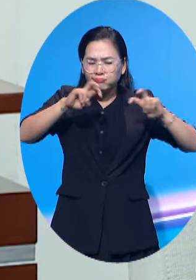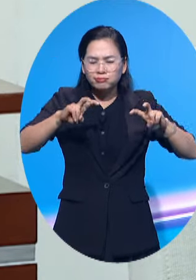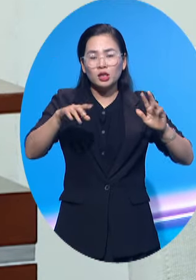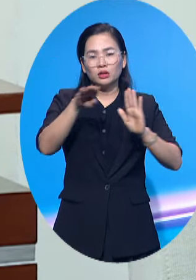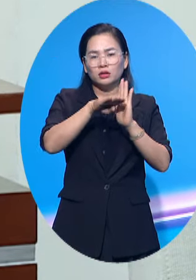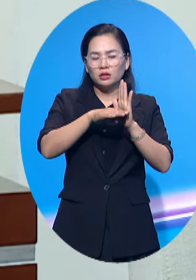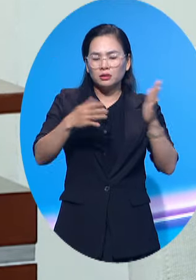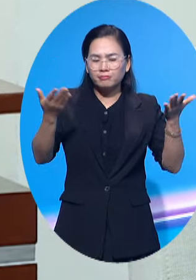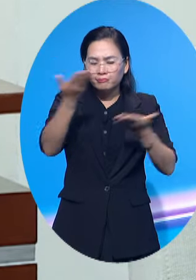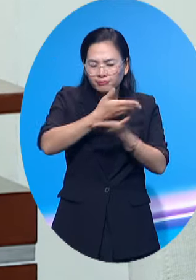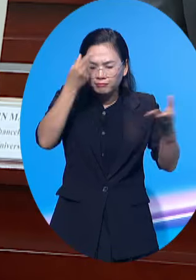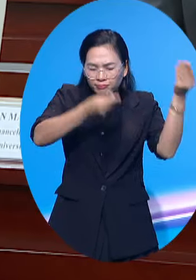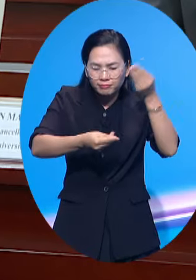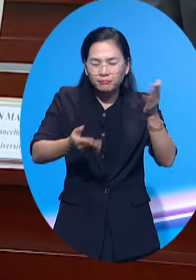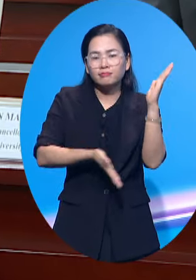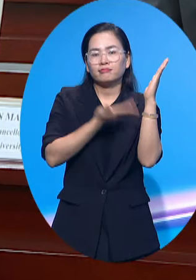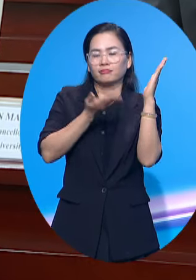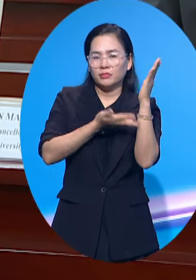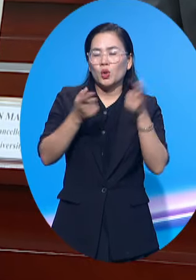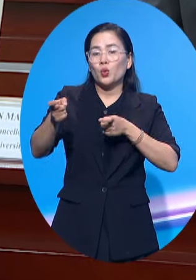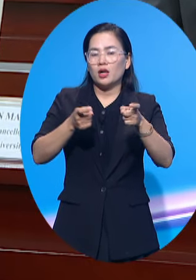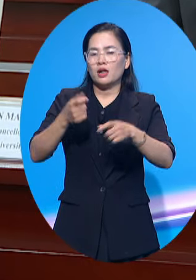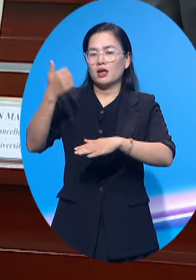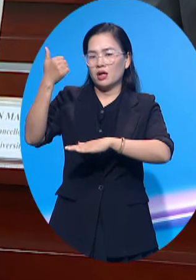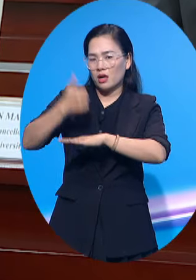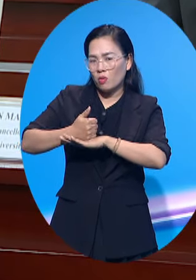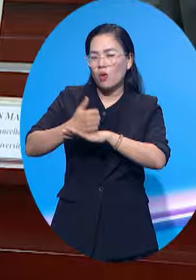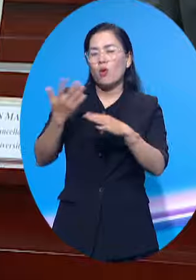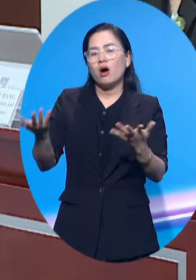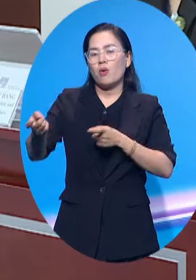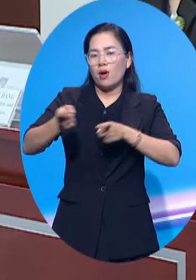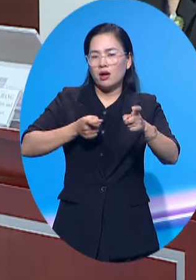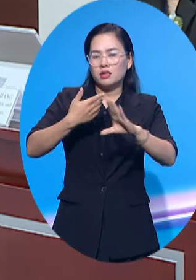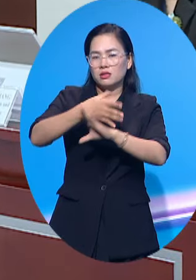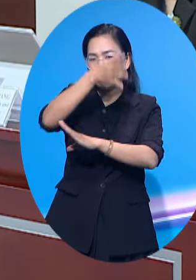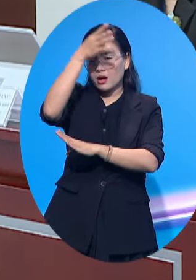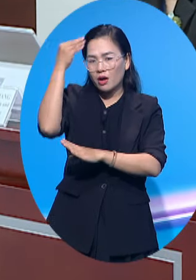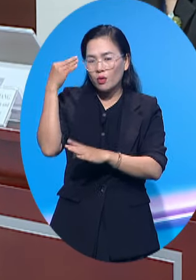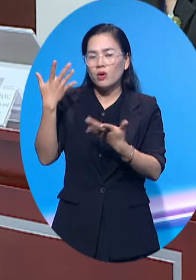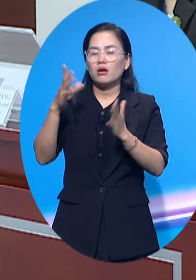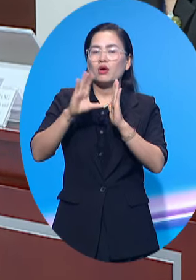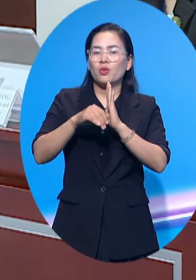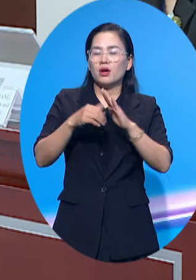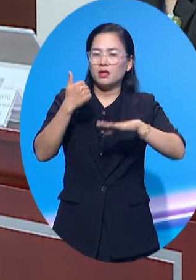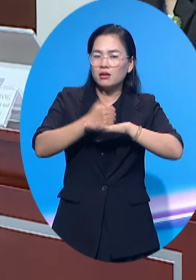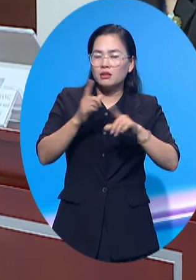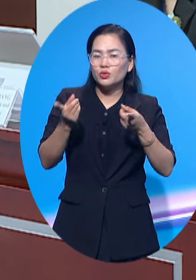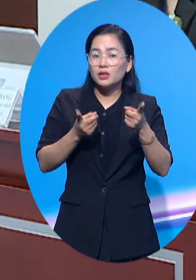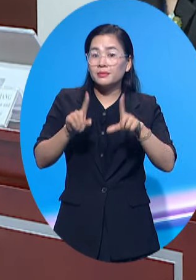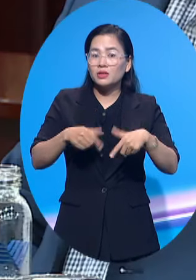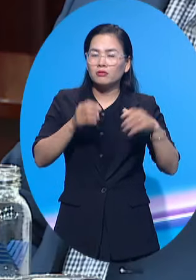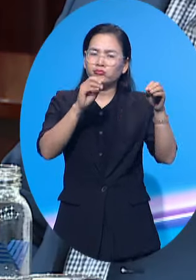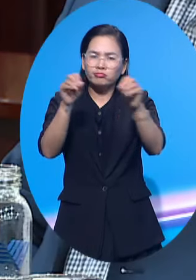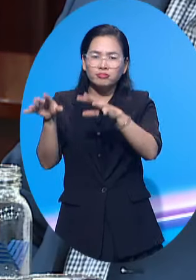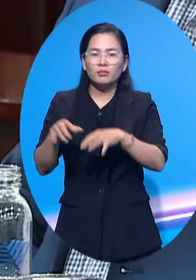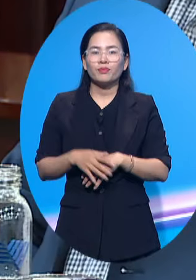đào tạo ngắn hạn về quản trị đại học và quản lý công cho lãnh đạo, quản lý các trường đại học, cơ quan nhà nước và doanh nghiệp. Theo Phó